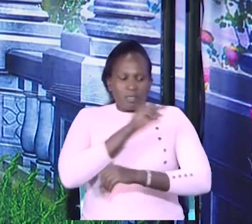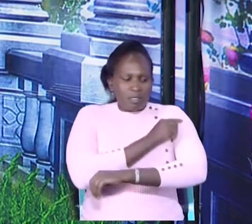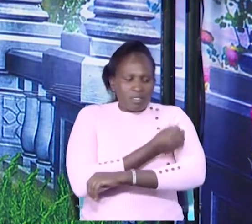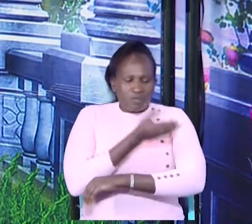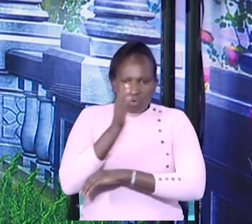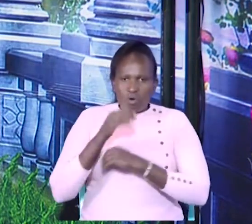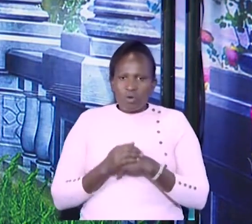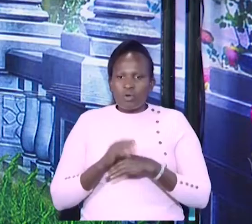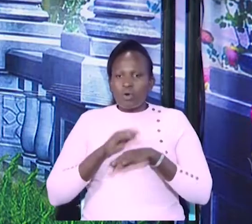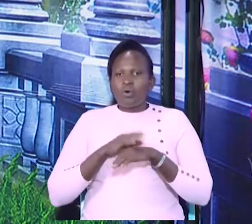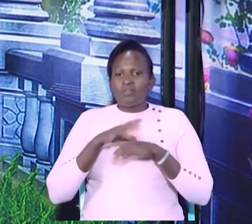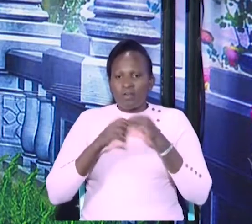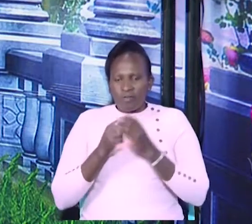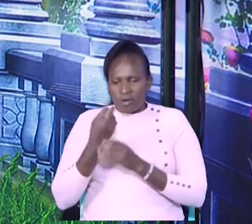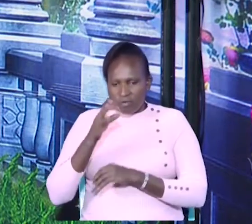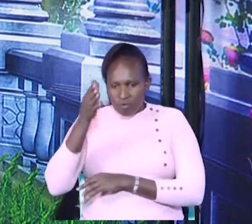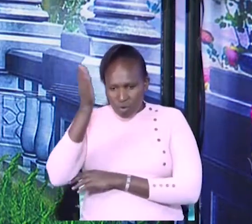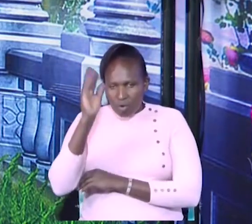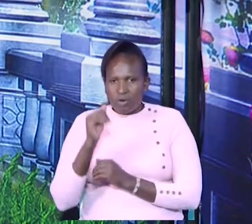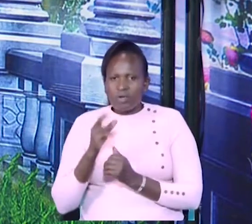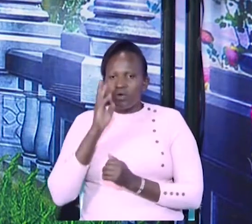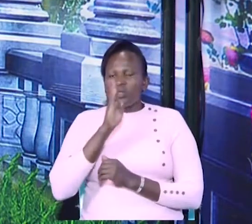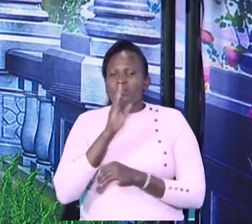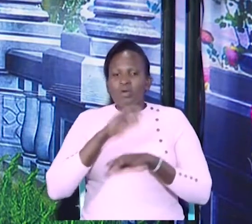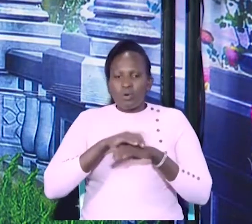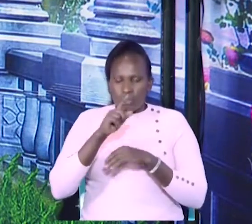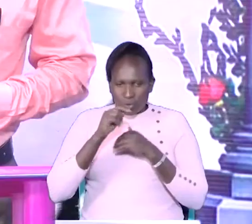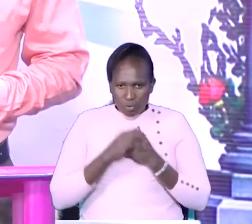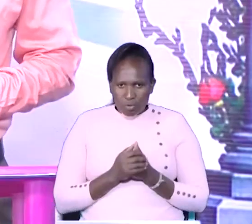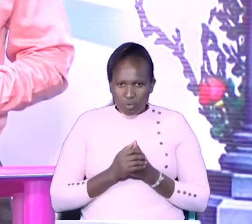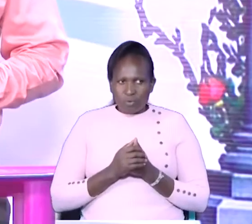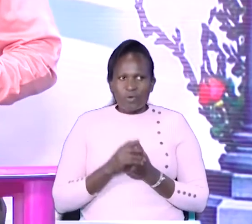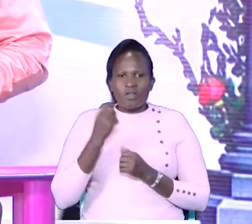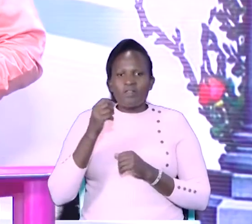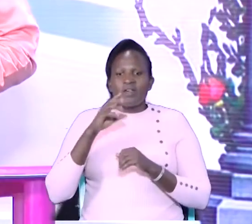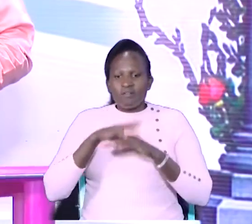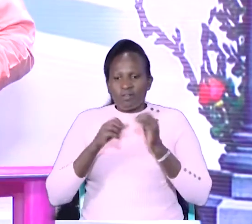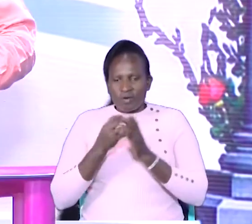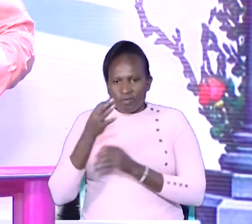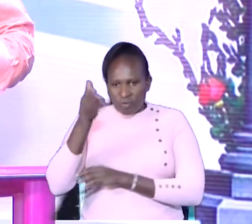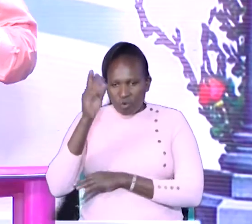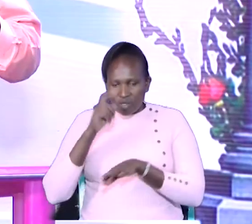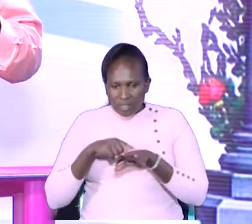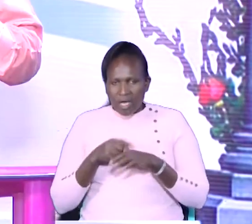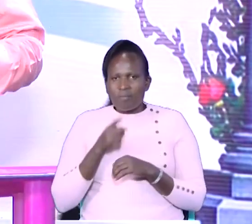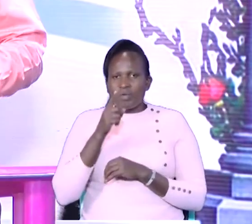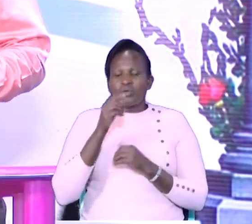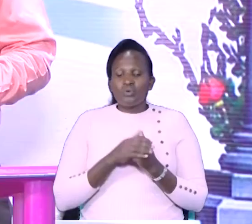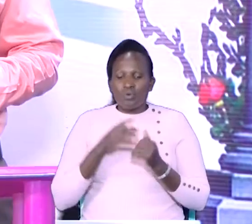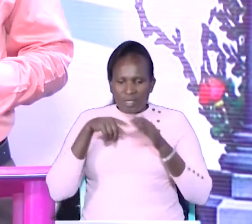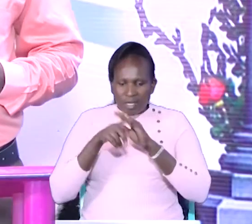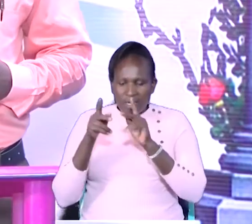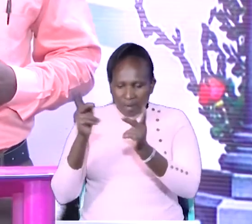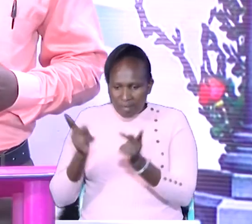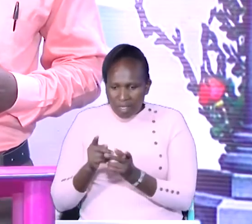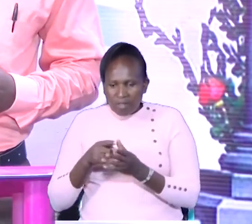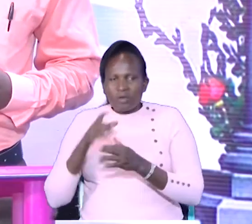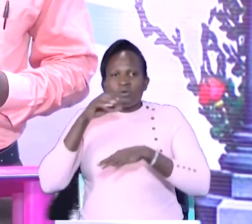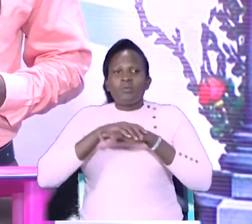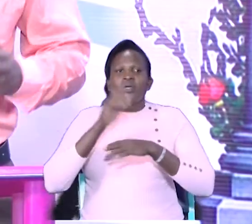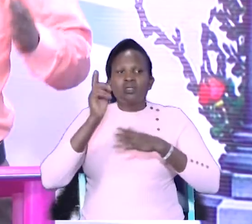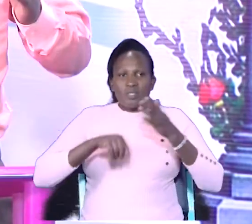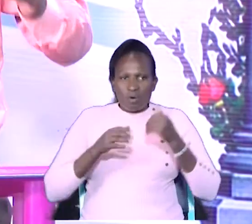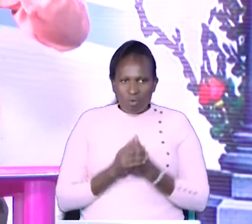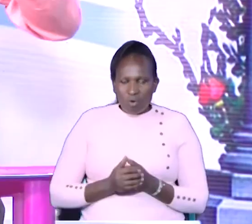Mungu ama the favor of God, it will be upon you. The favor of God ni wakati unaingia mahali, unapata ya